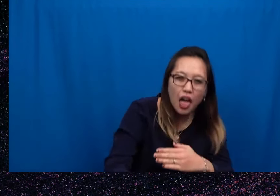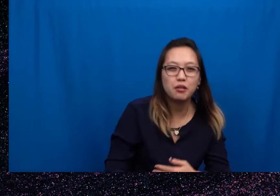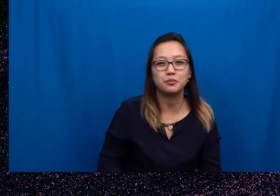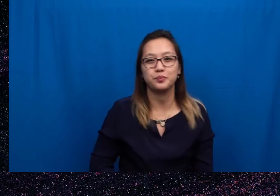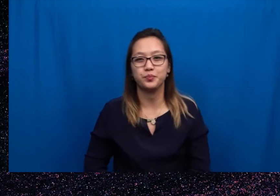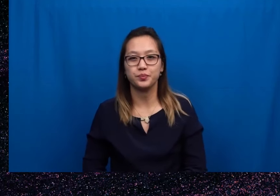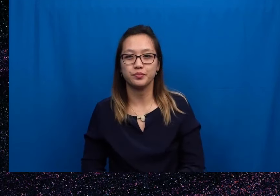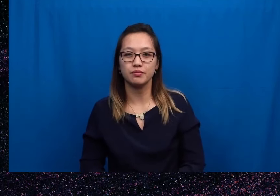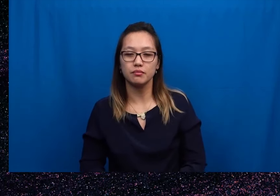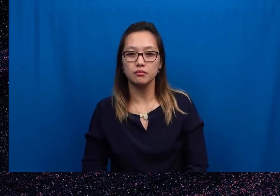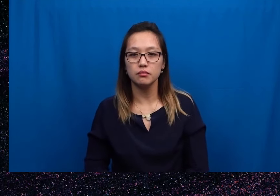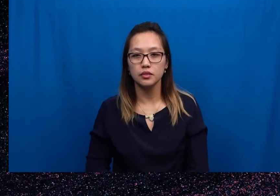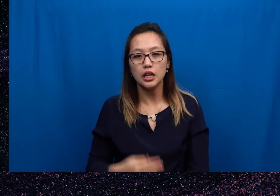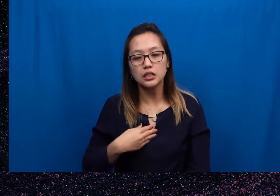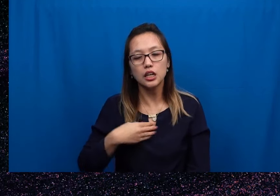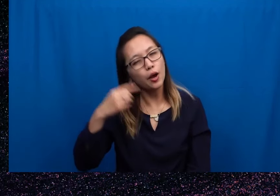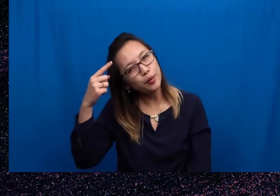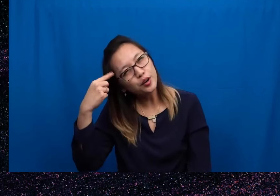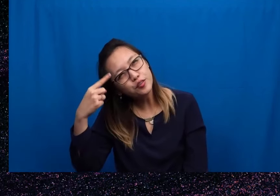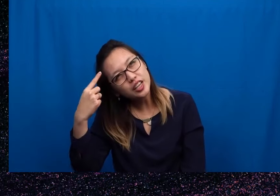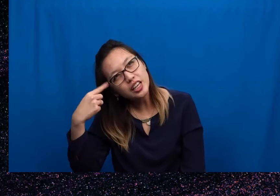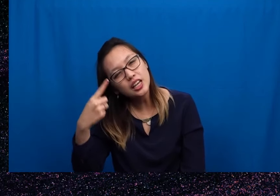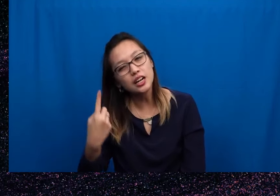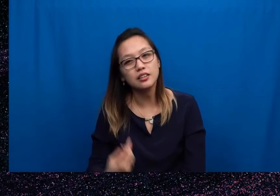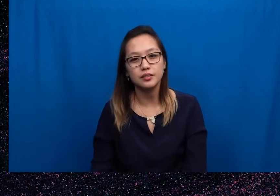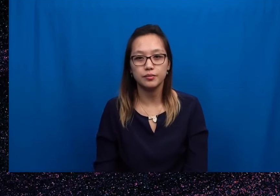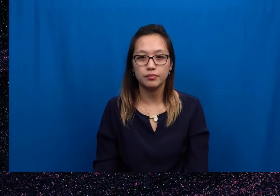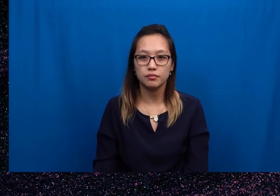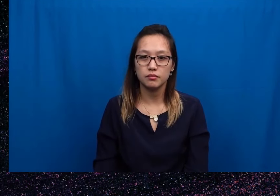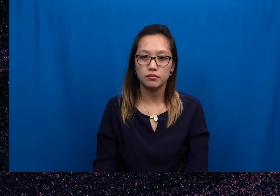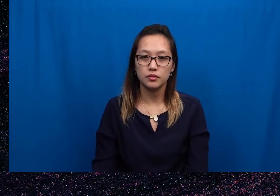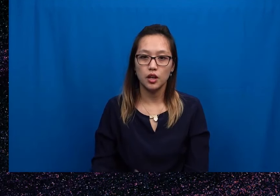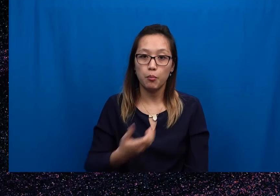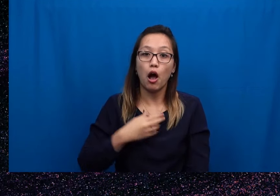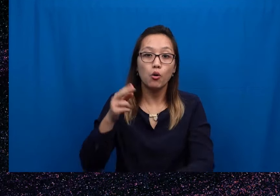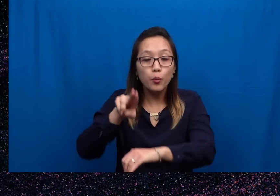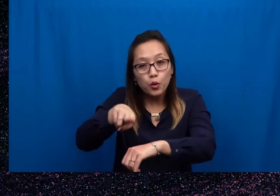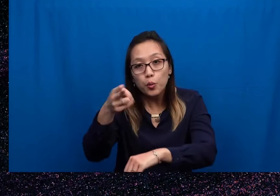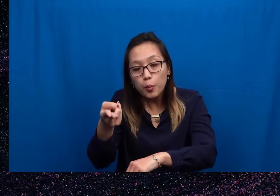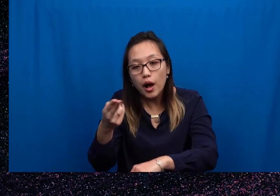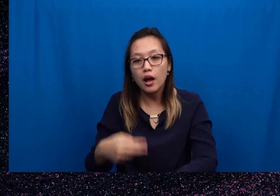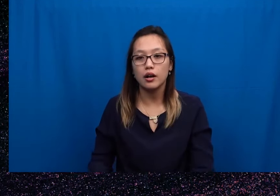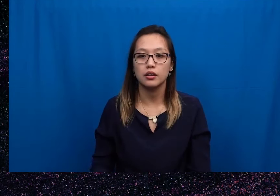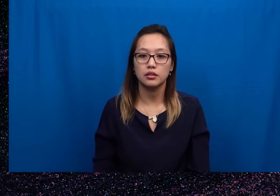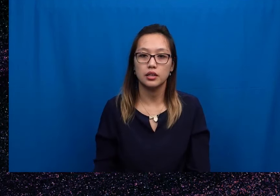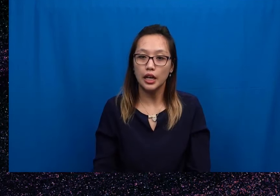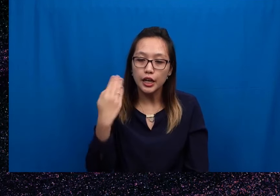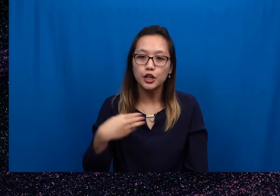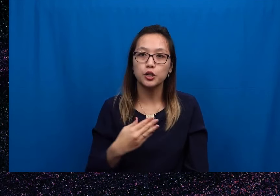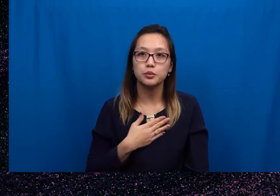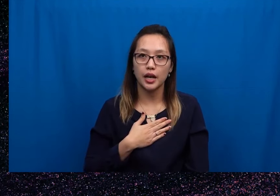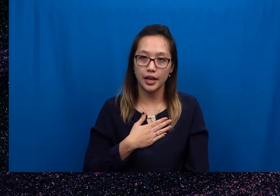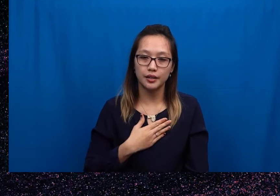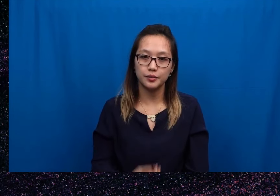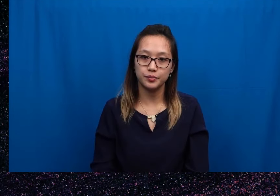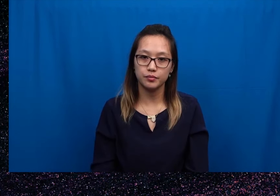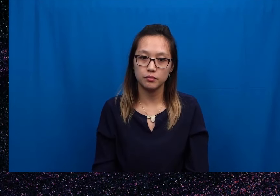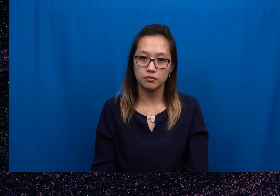Kalau saya berpikir mau mengubah gaya hidup saya, maka tantangan yang